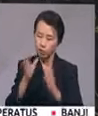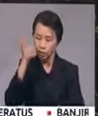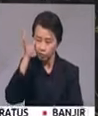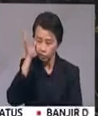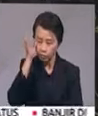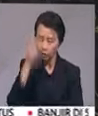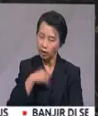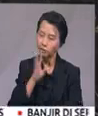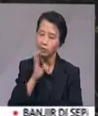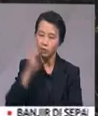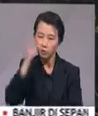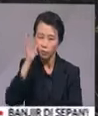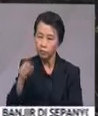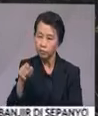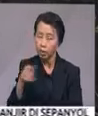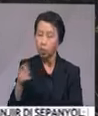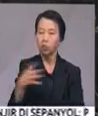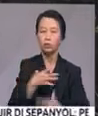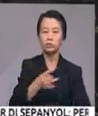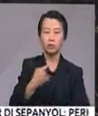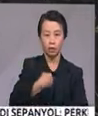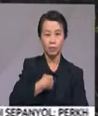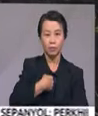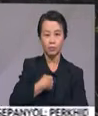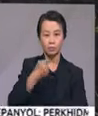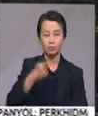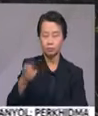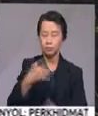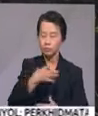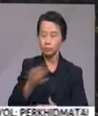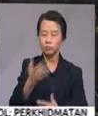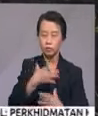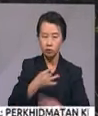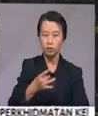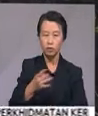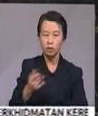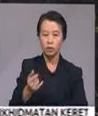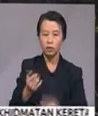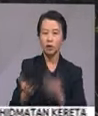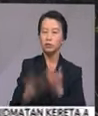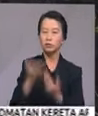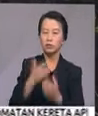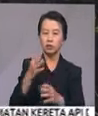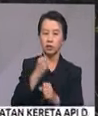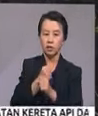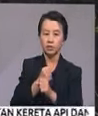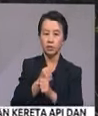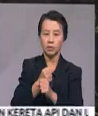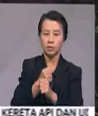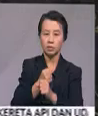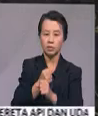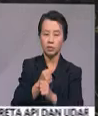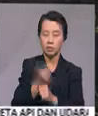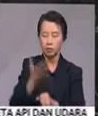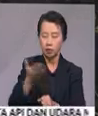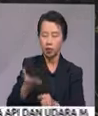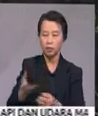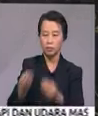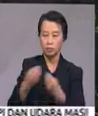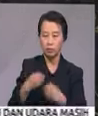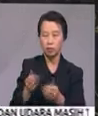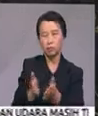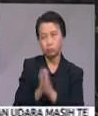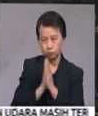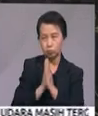Cina, orang Cina tu lagi suka. Lagi suka, lagi mudah untuk kita dapatkan barang-barang. Kalau kita minta